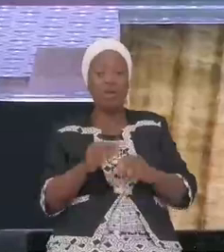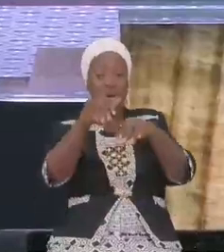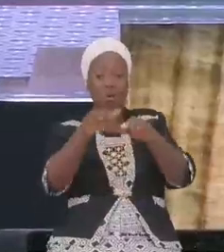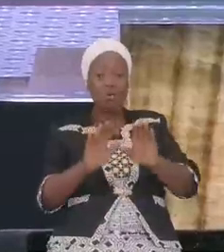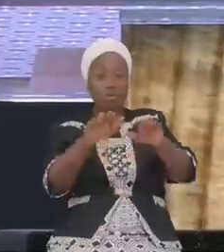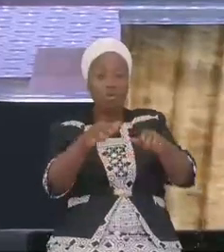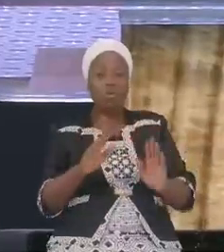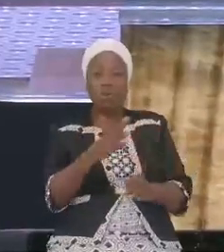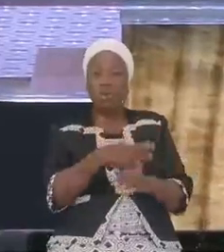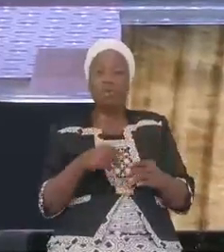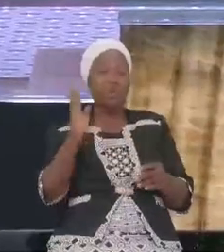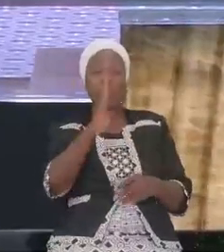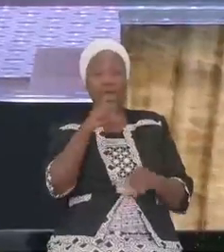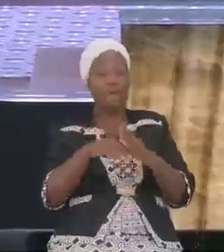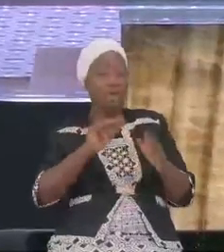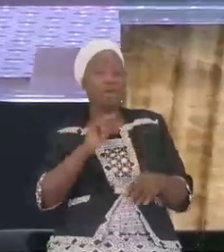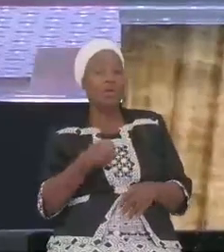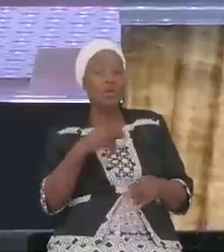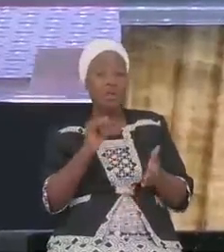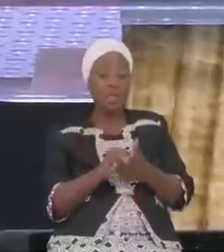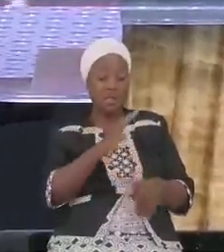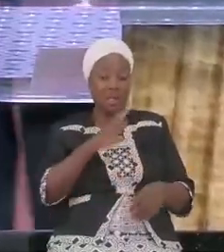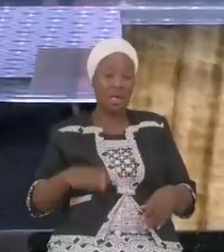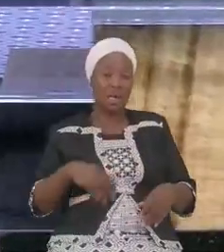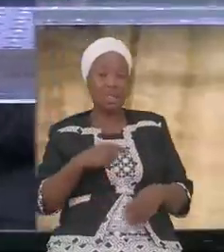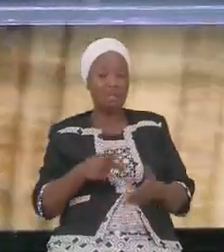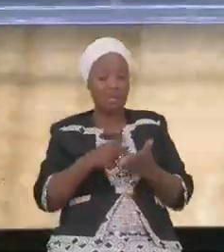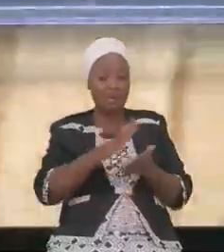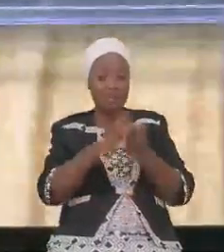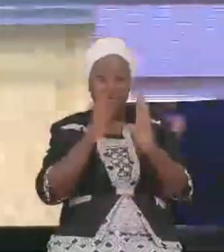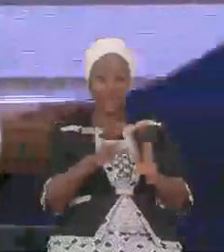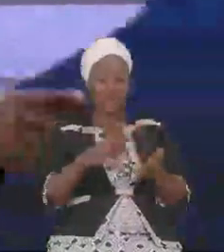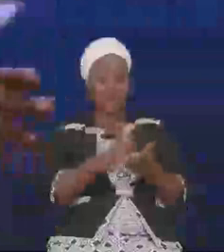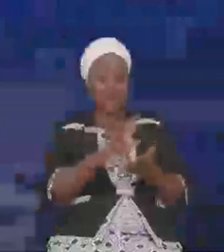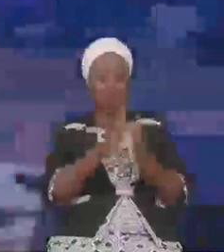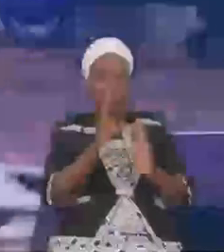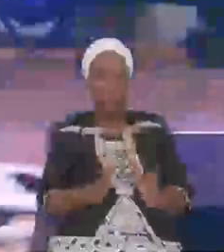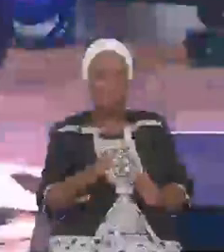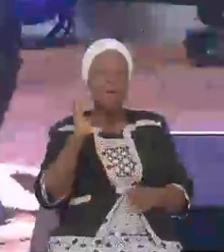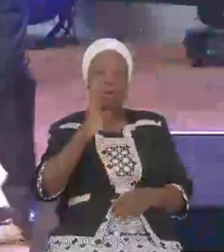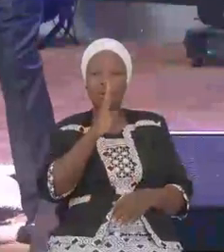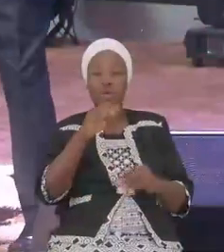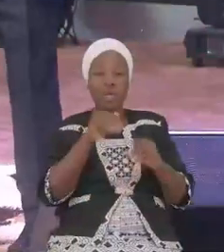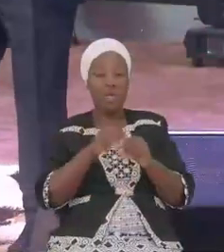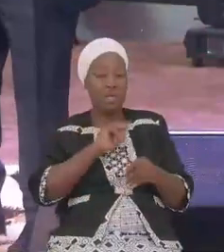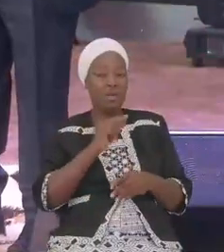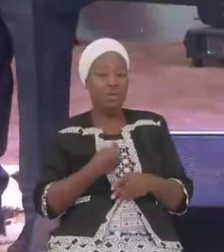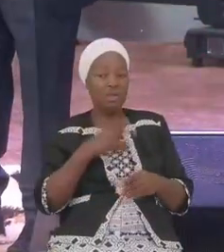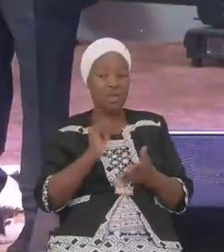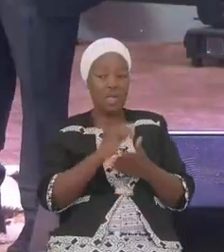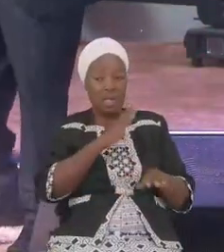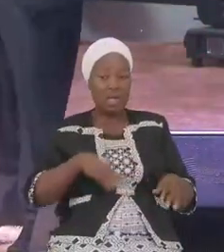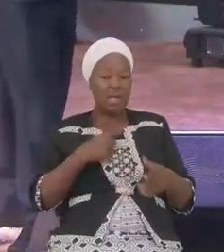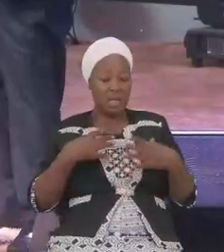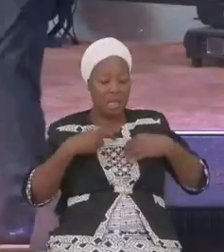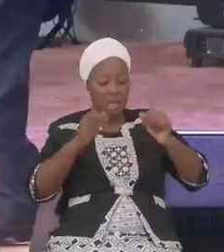que Christ, le Maître, soit en nous, Christ, le purificateur, le sanctificateur, soit en nous, que Christ, le